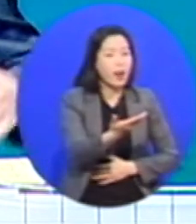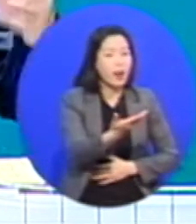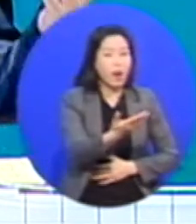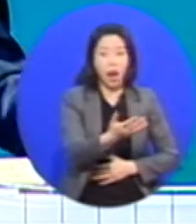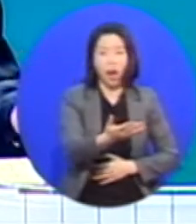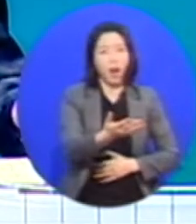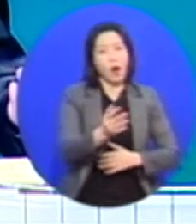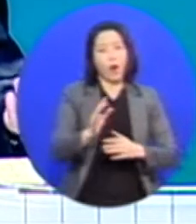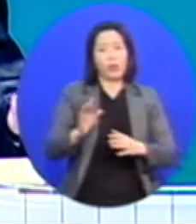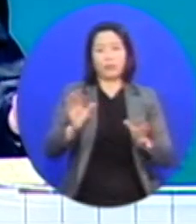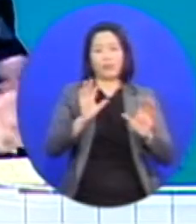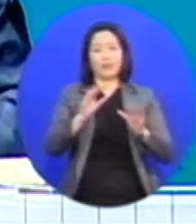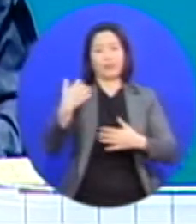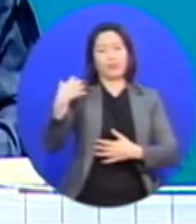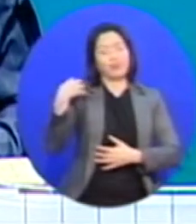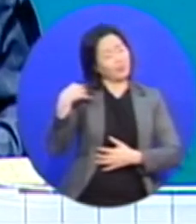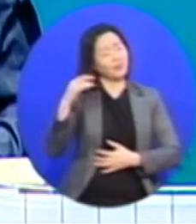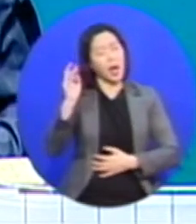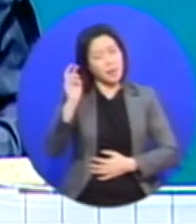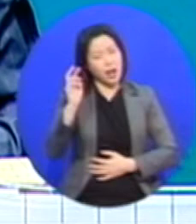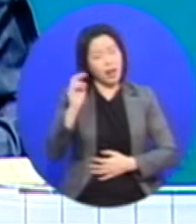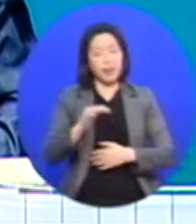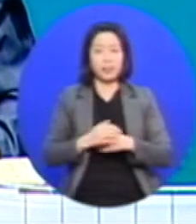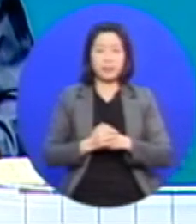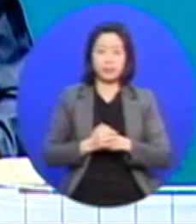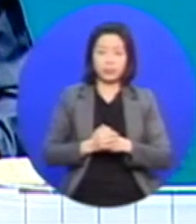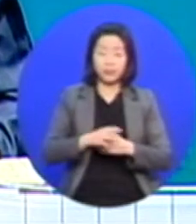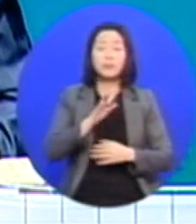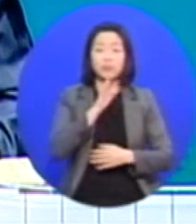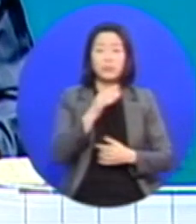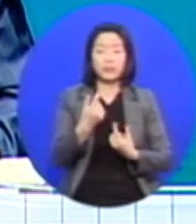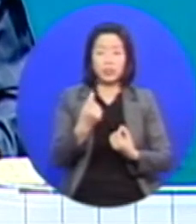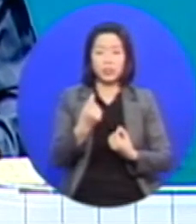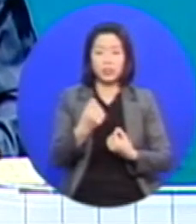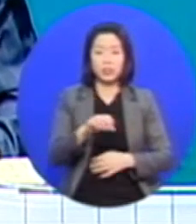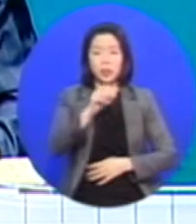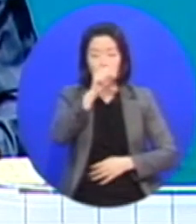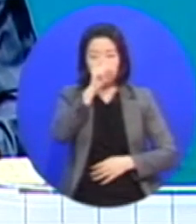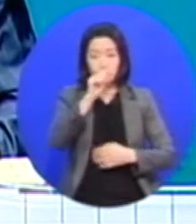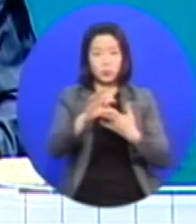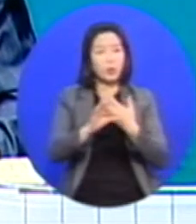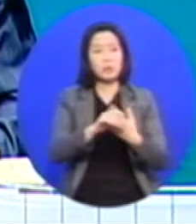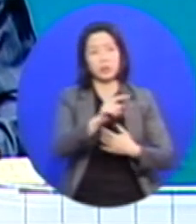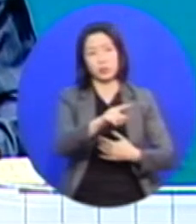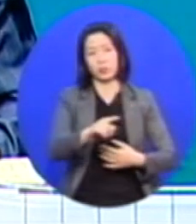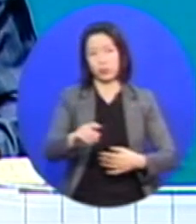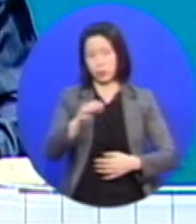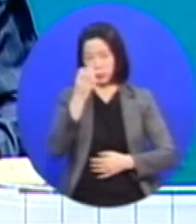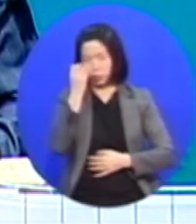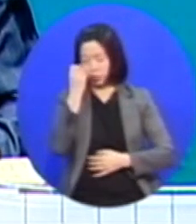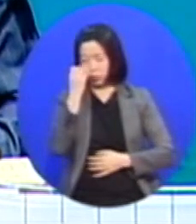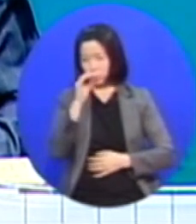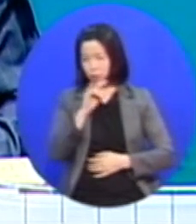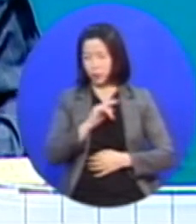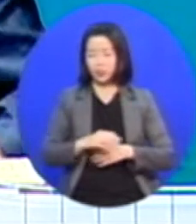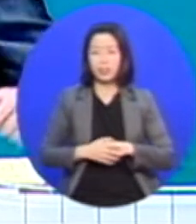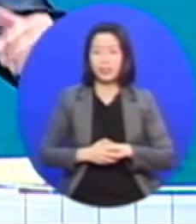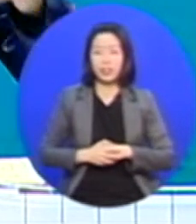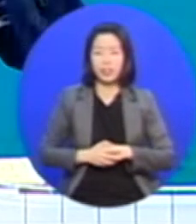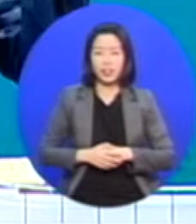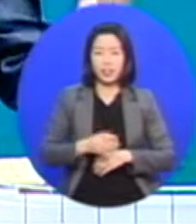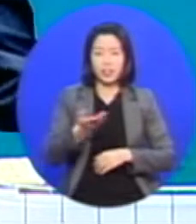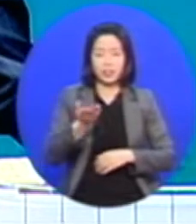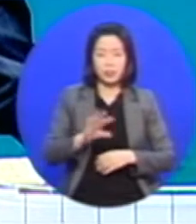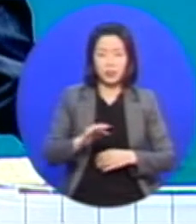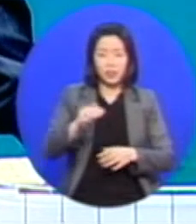너무 부담스러울 것 같아요 그렇지 너 좋아하면 그것도 수상한 일이잖아 이제 그리고 너